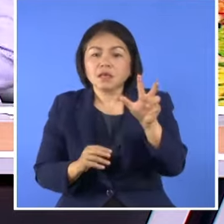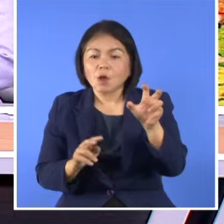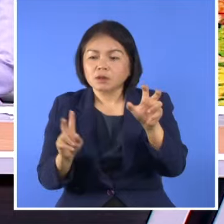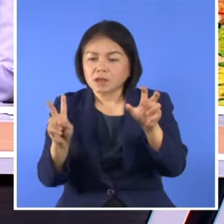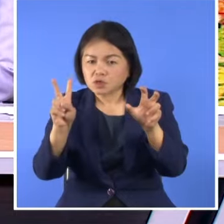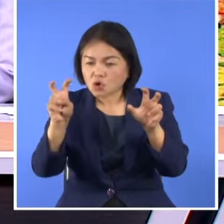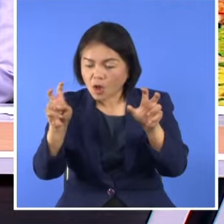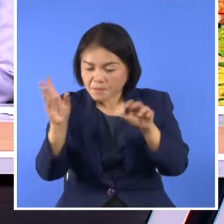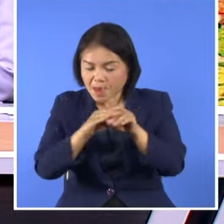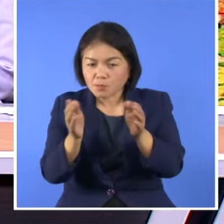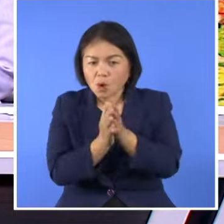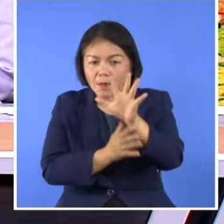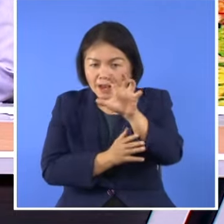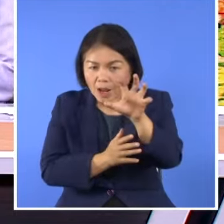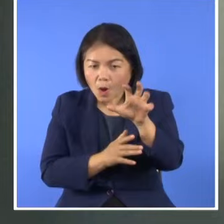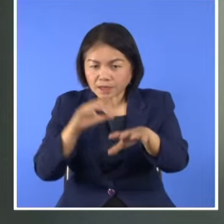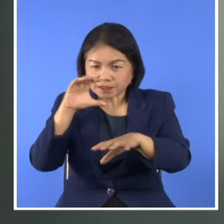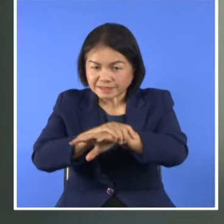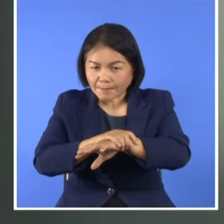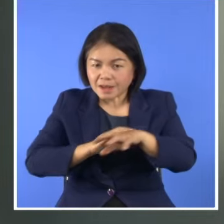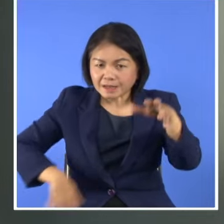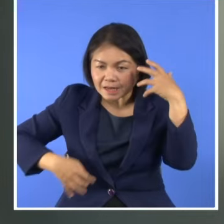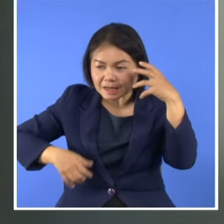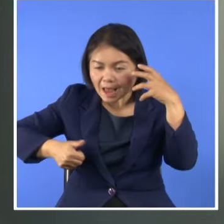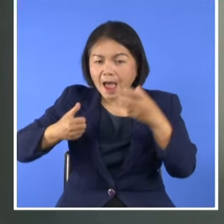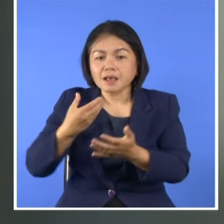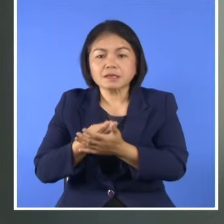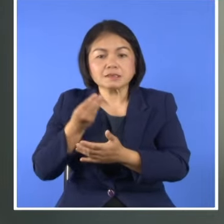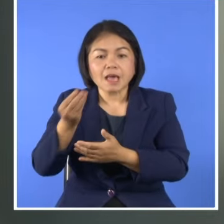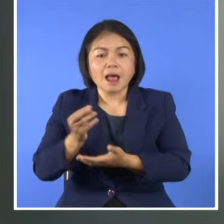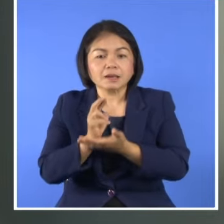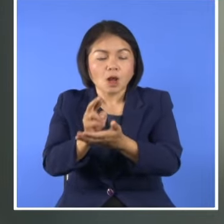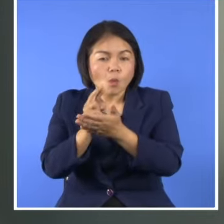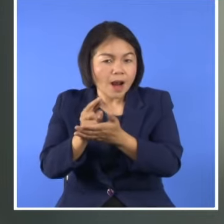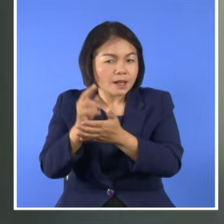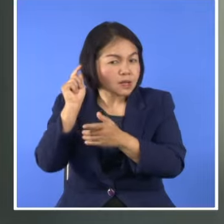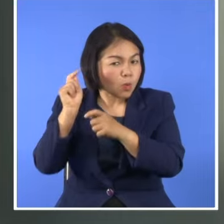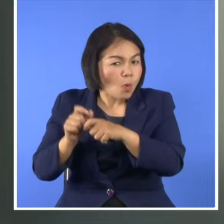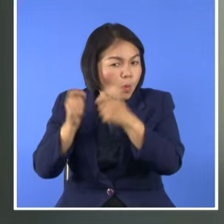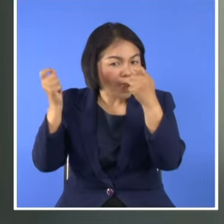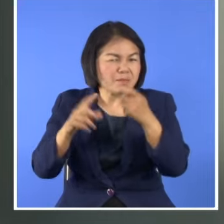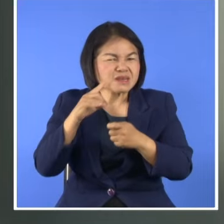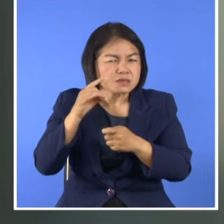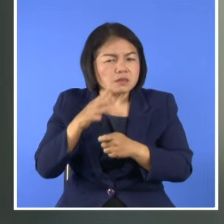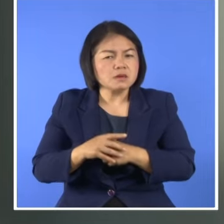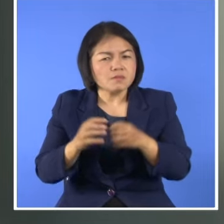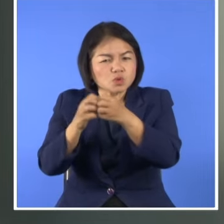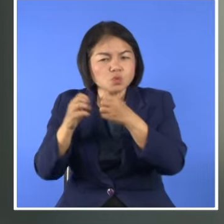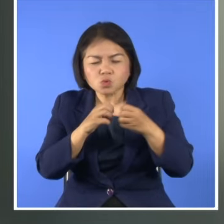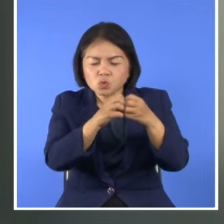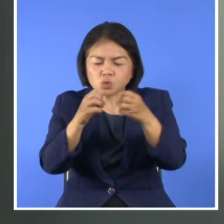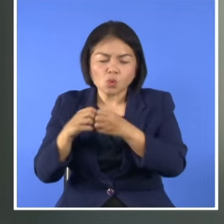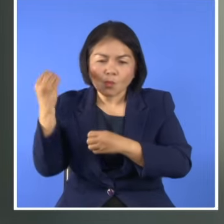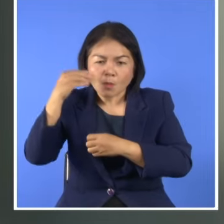เอนี่ข้าวหัวเจ้าหูแหว่งนะนี่ไอ้เค้าเรียกว่าลิงหัวโจกลิงเกเรลิงก้าวร้าวยังจับไม่ได้นี่นะครับ